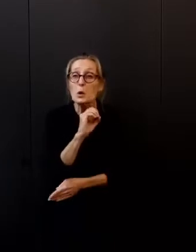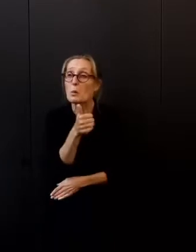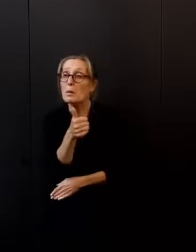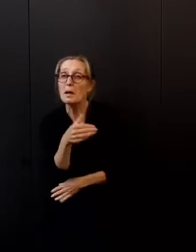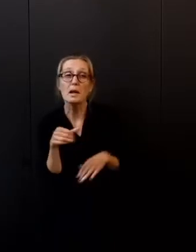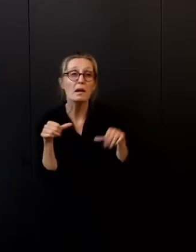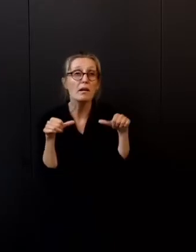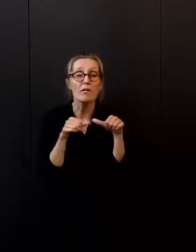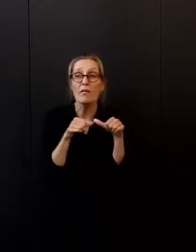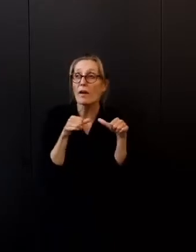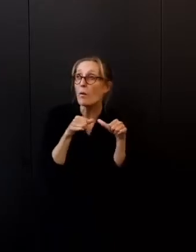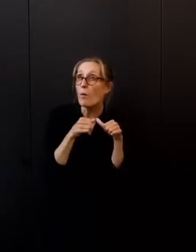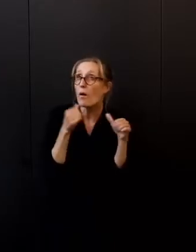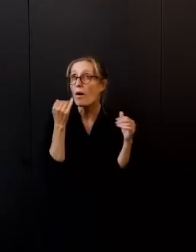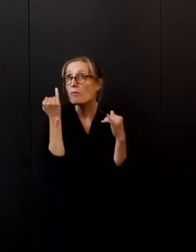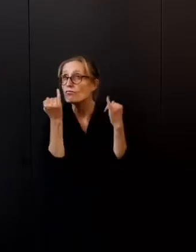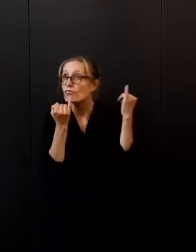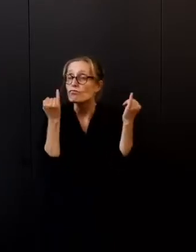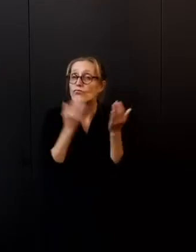numérique.